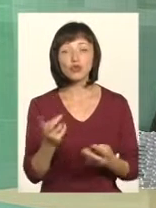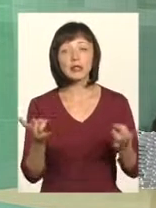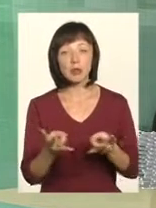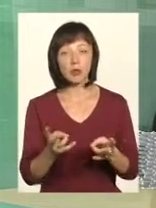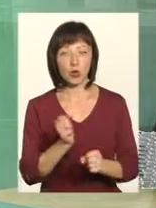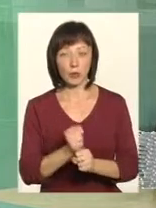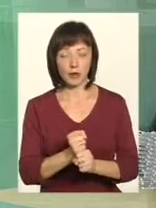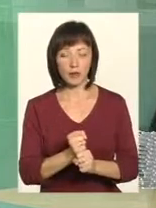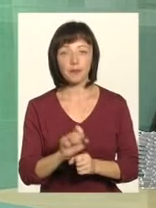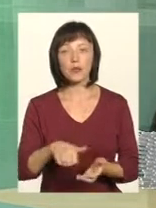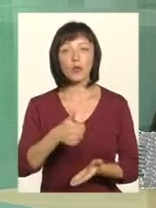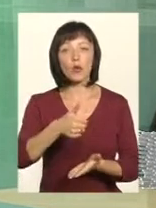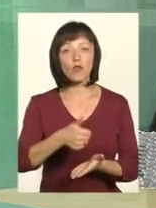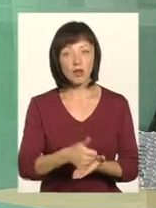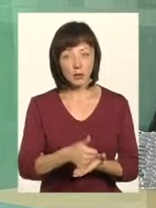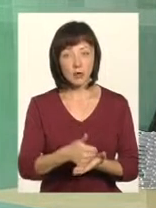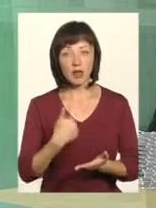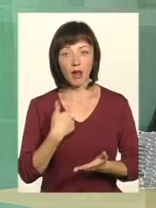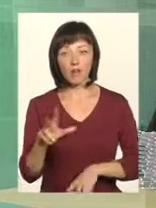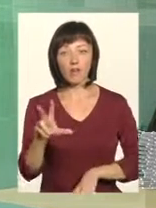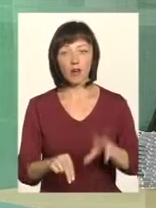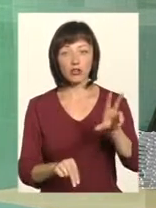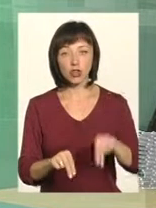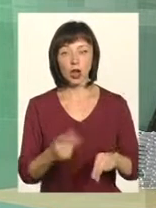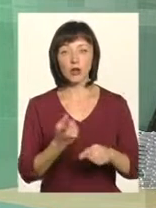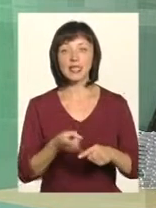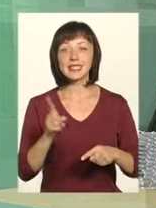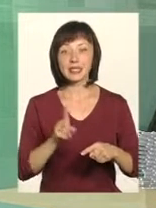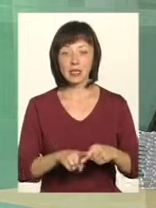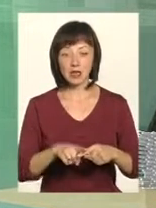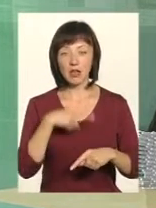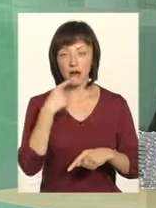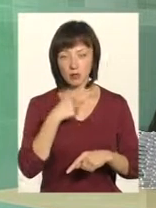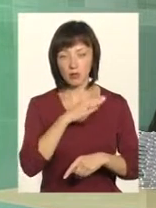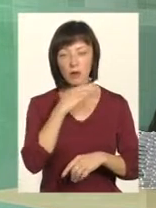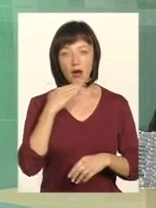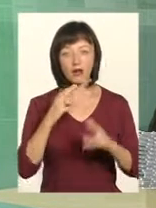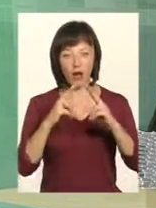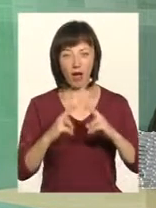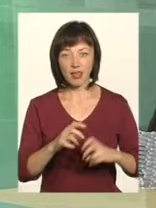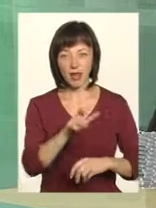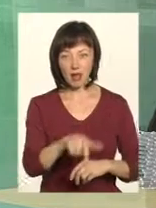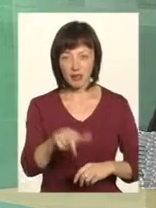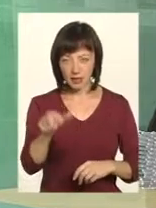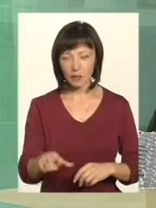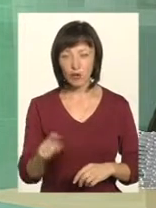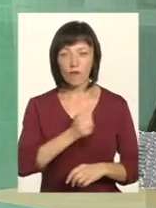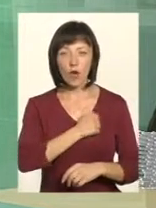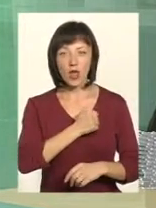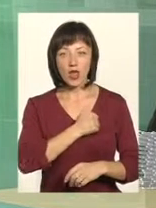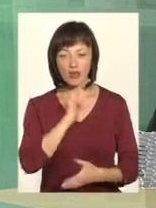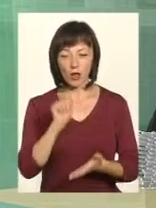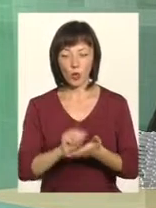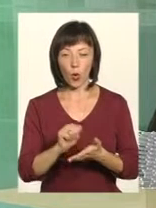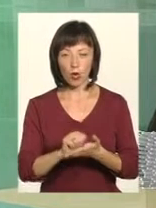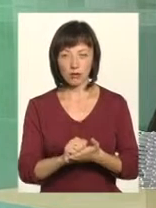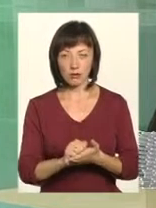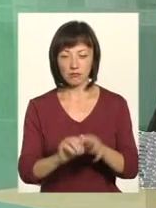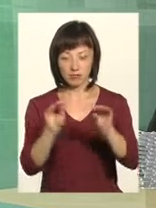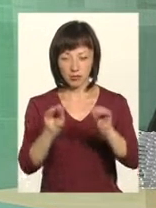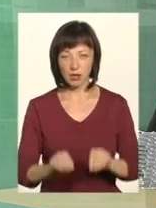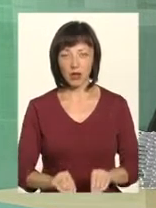робити. Головним, я вважаю, і це відзначають багато аналітиків, те, що воєнна доктрина нова